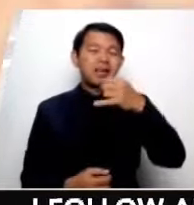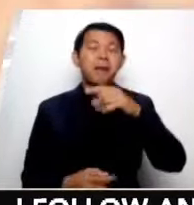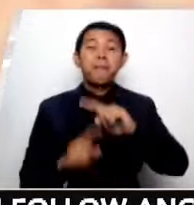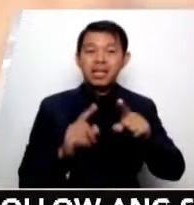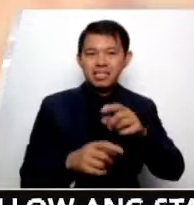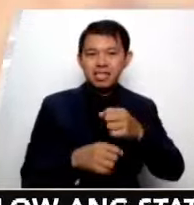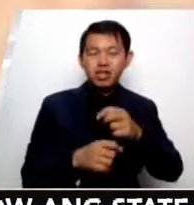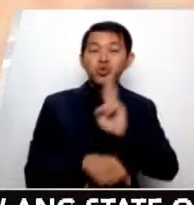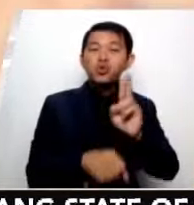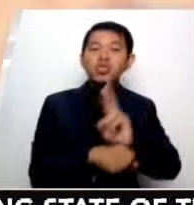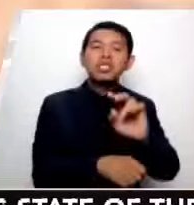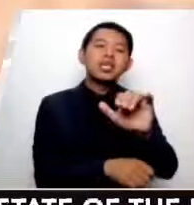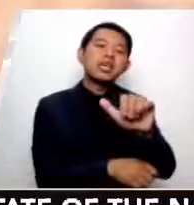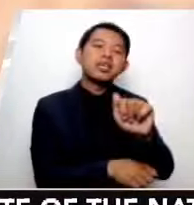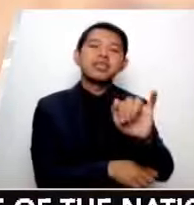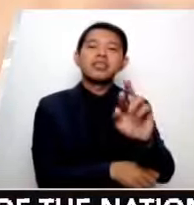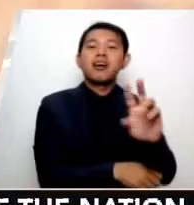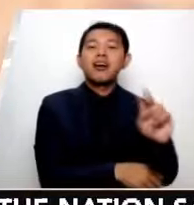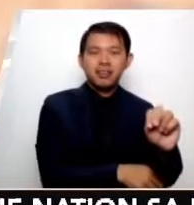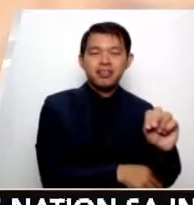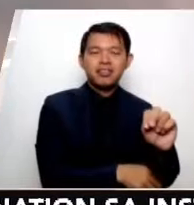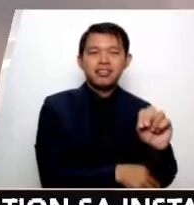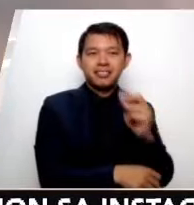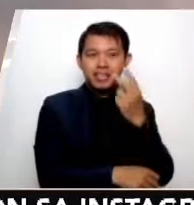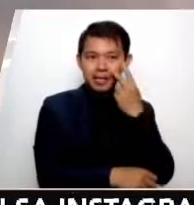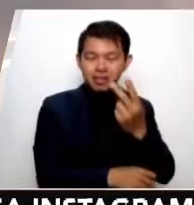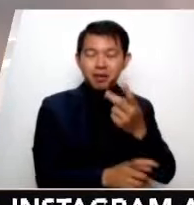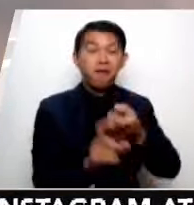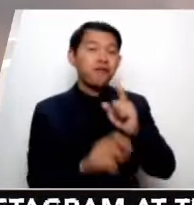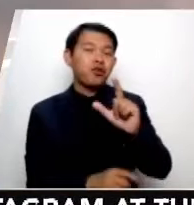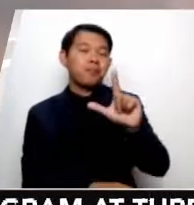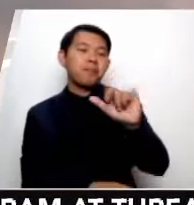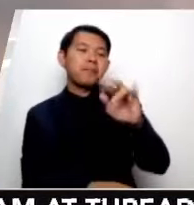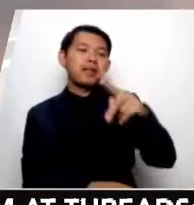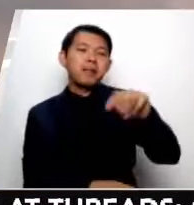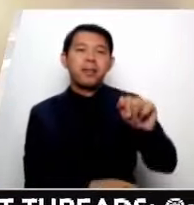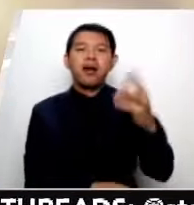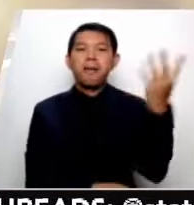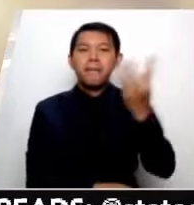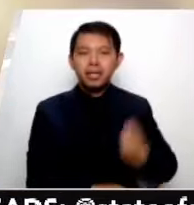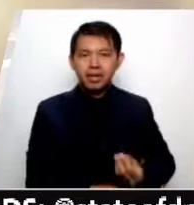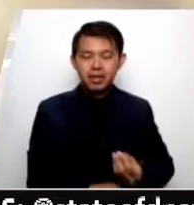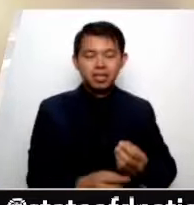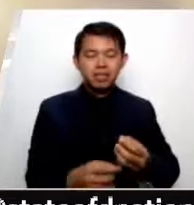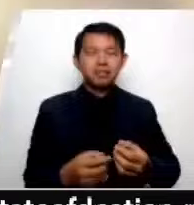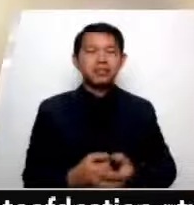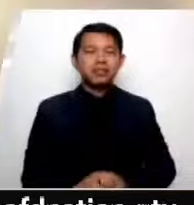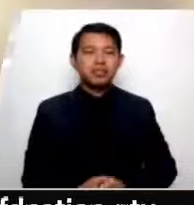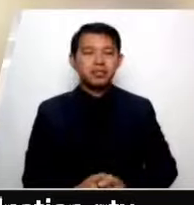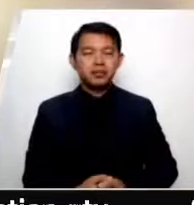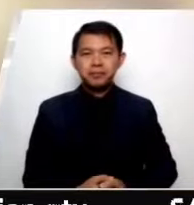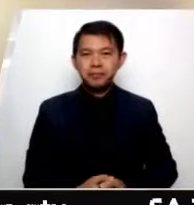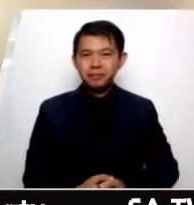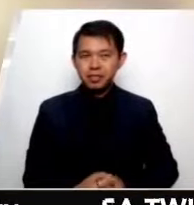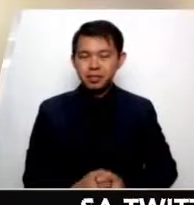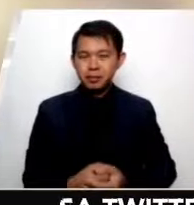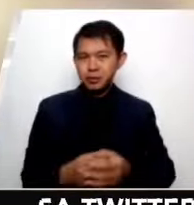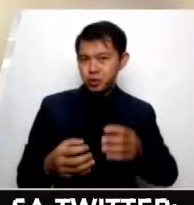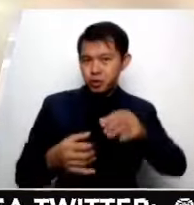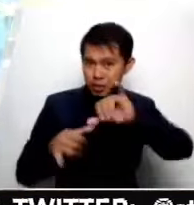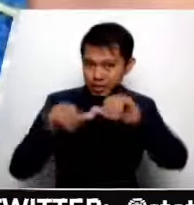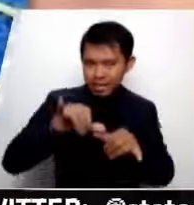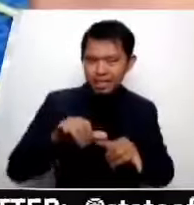ni Jonah Carla De La Rosa mula Lipa, Patangas. Mula sa size, flavor at toppings hanggang sa packaging, realness overload